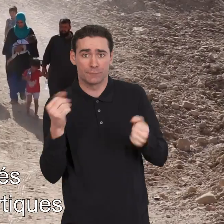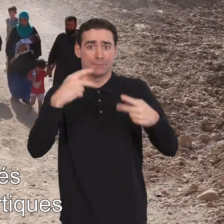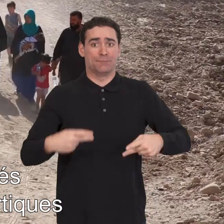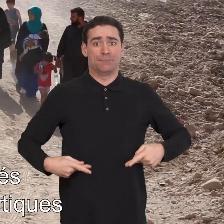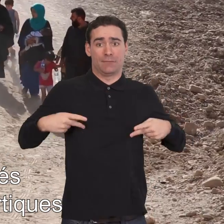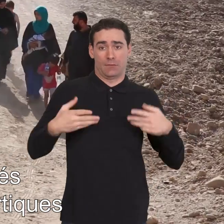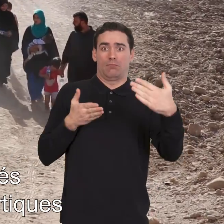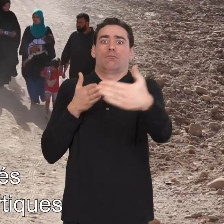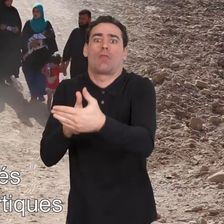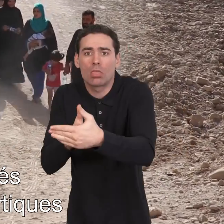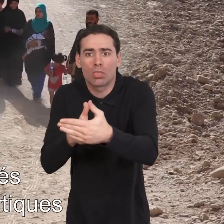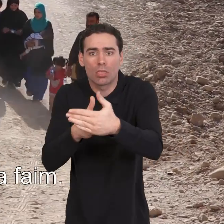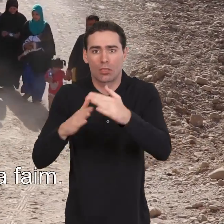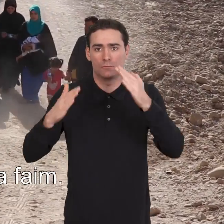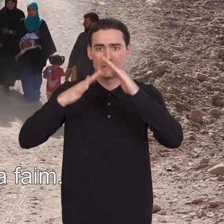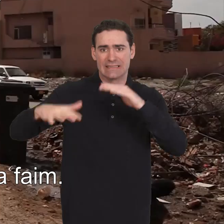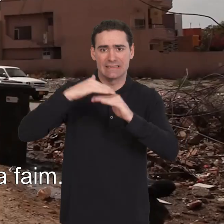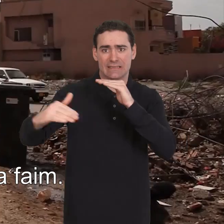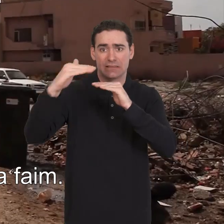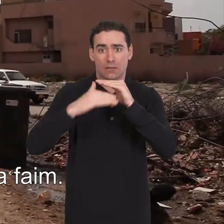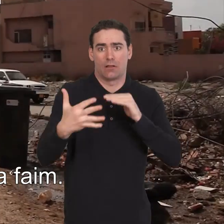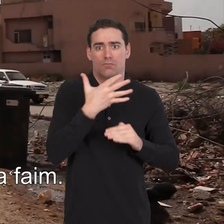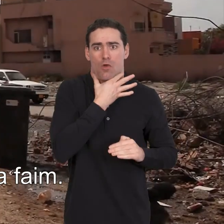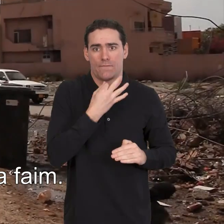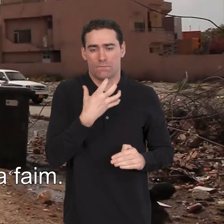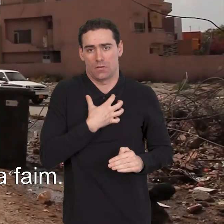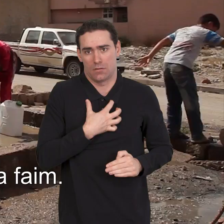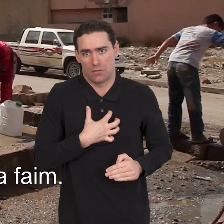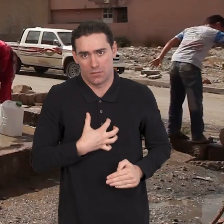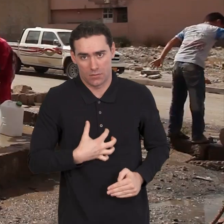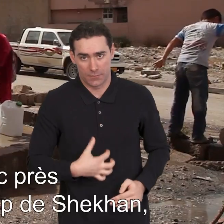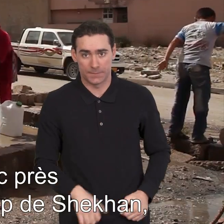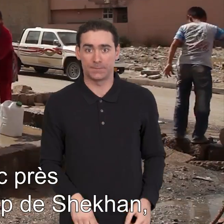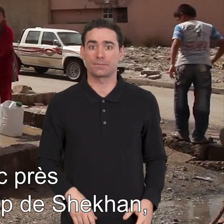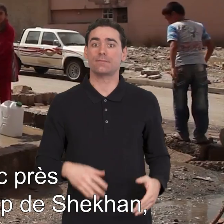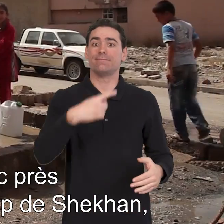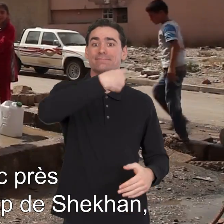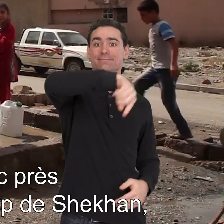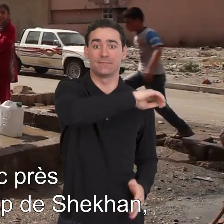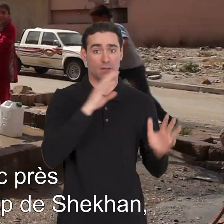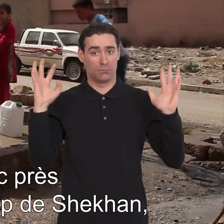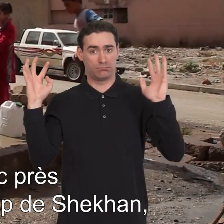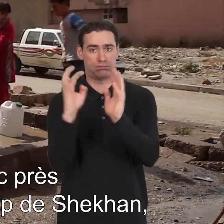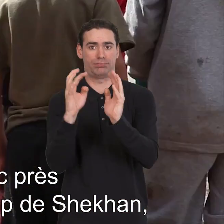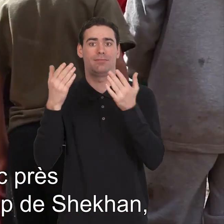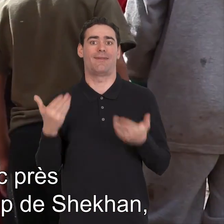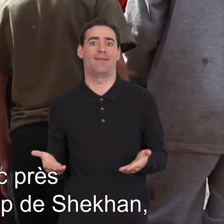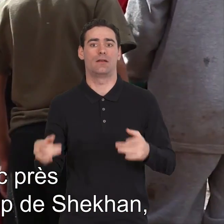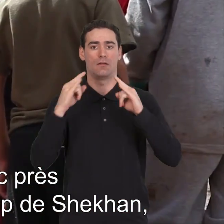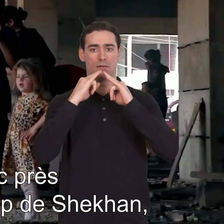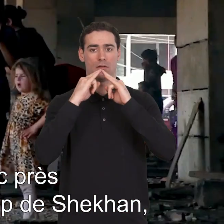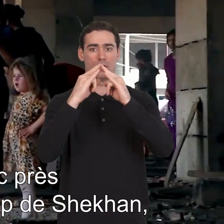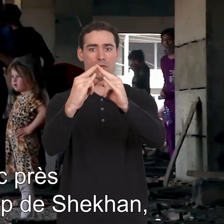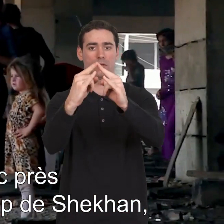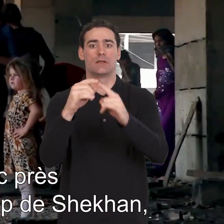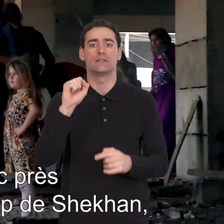retrouvent bloqués dans les montagnes désertiques où ils vont subir la soif et la faim. Aujourd'hui, ils vivent avec près de 6000 personnes